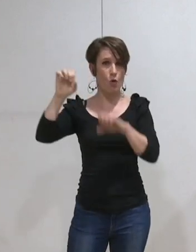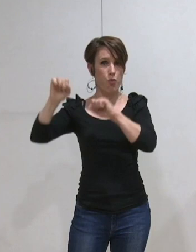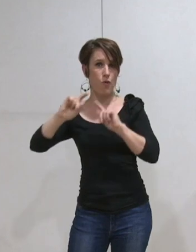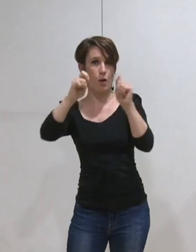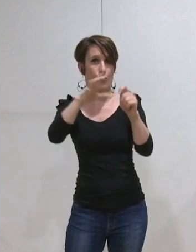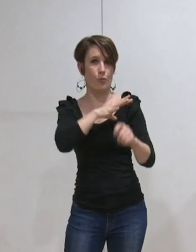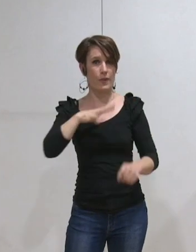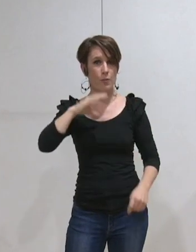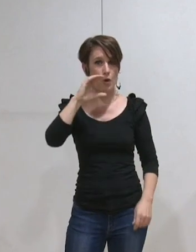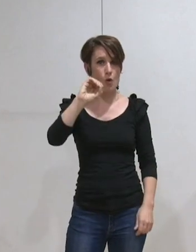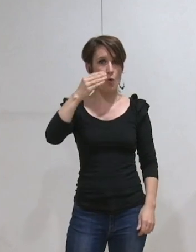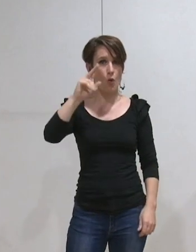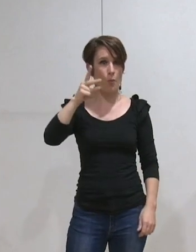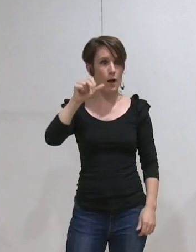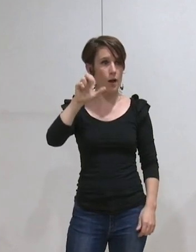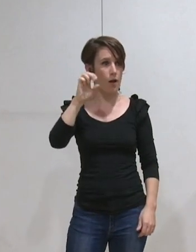Julien